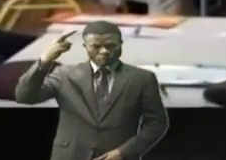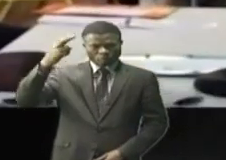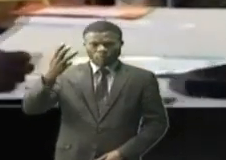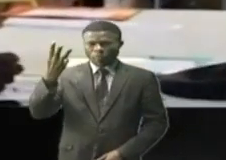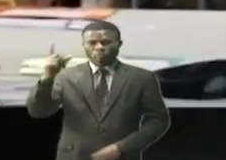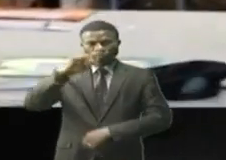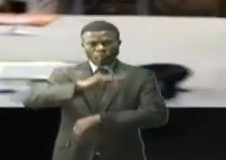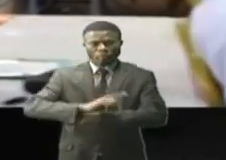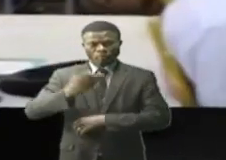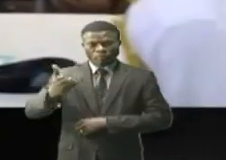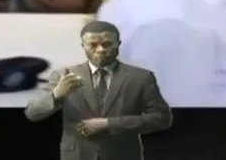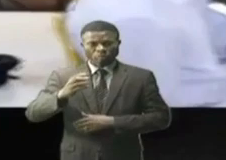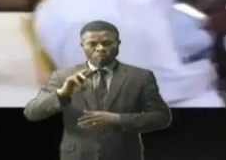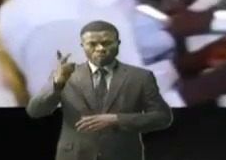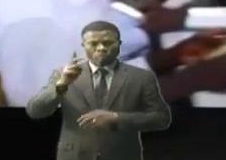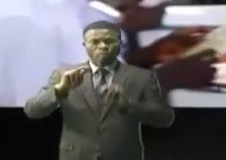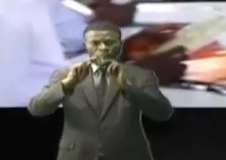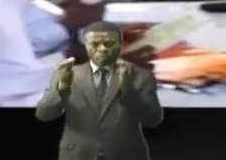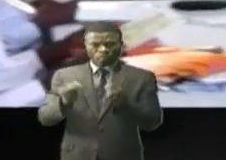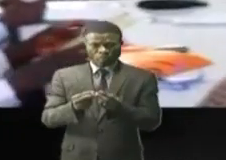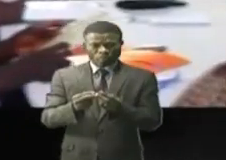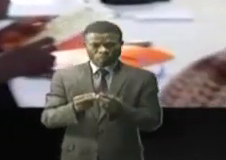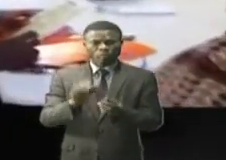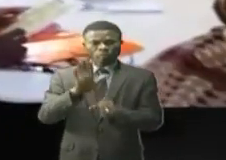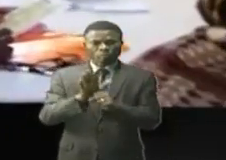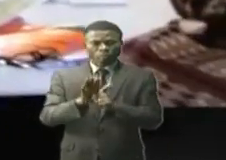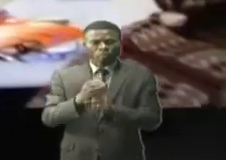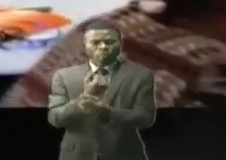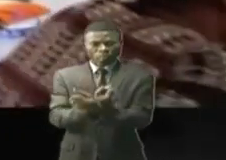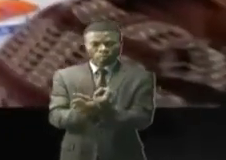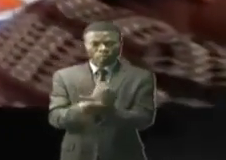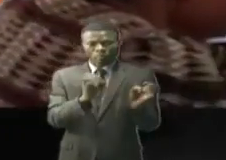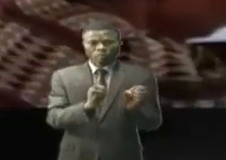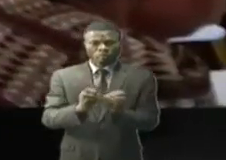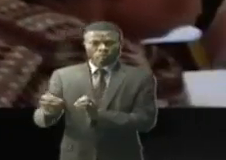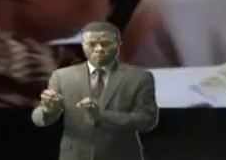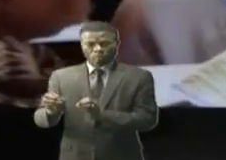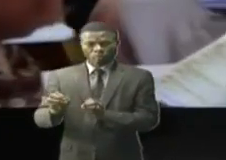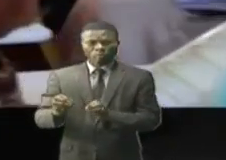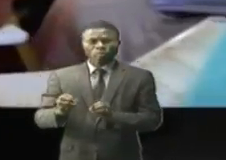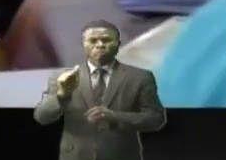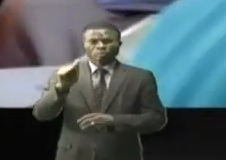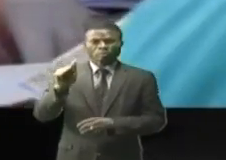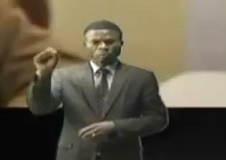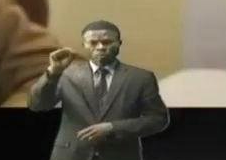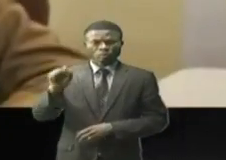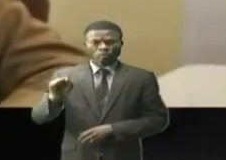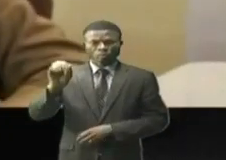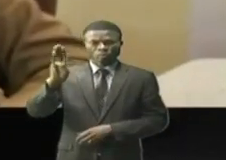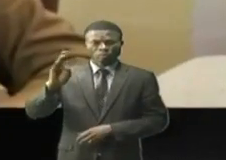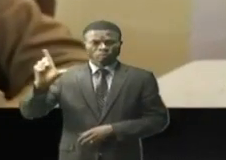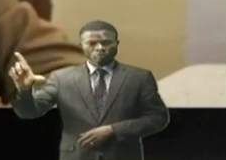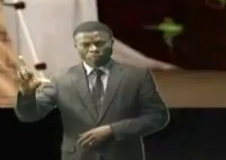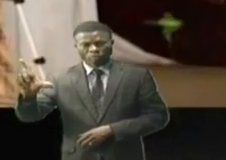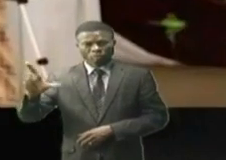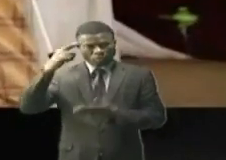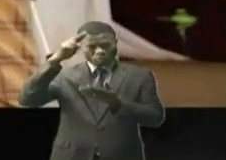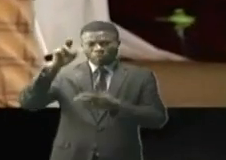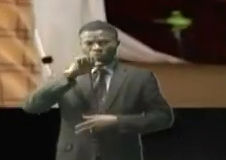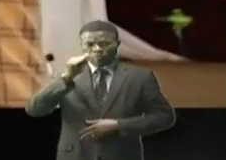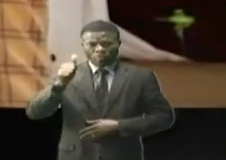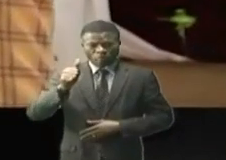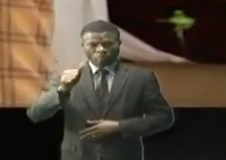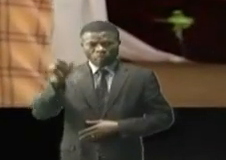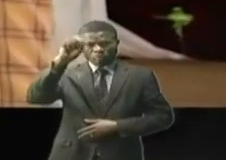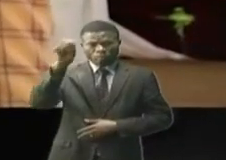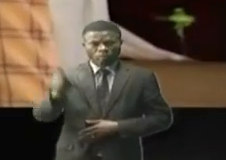3 jours. Le 2e colloque interdisciplinaire. Organisé par une ASBEL qui n'est pas de nature universitaire. Une